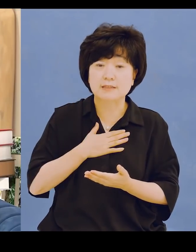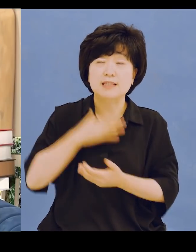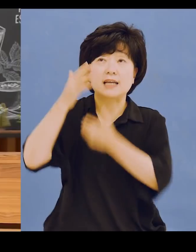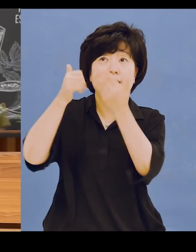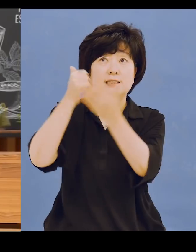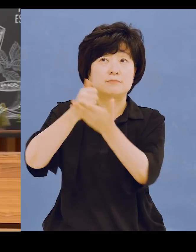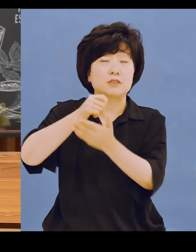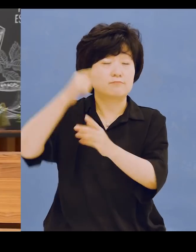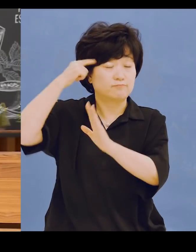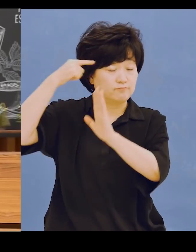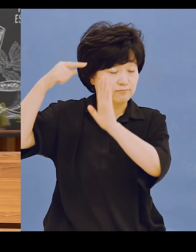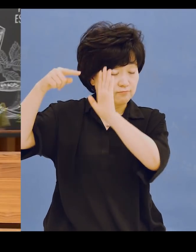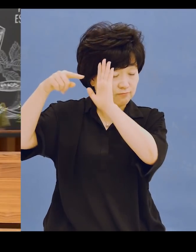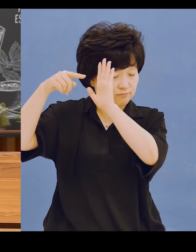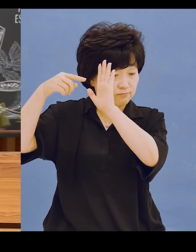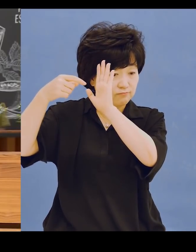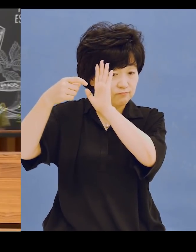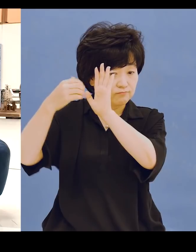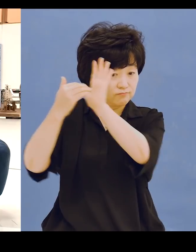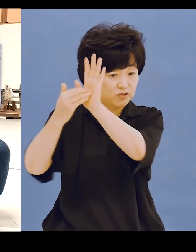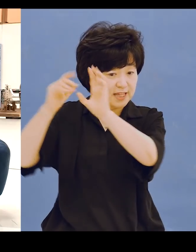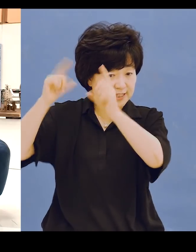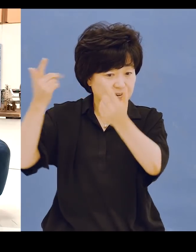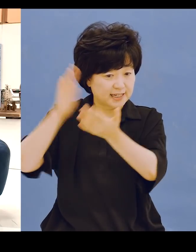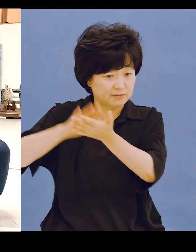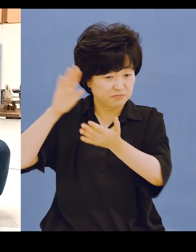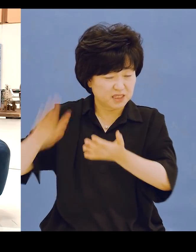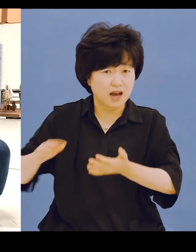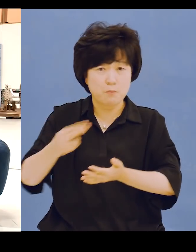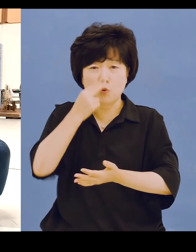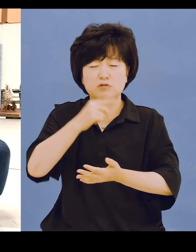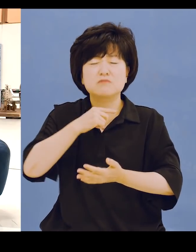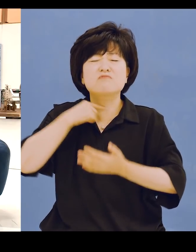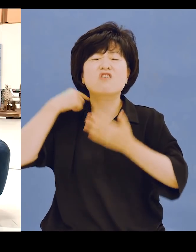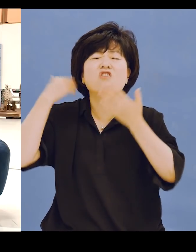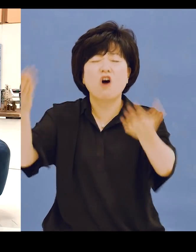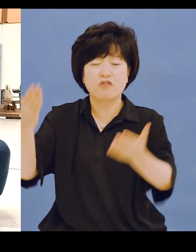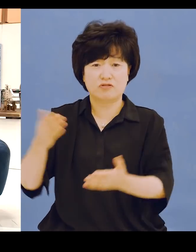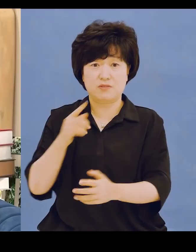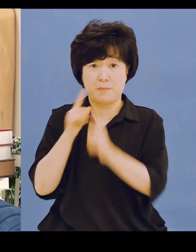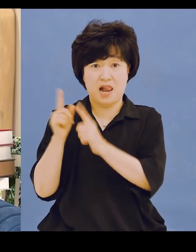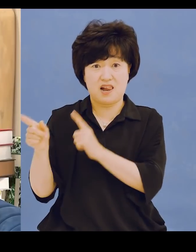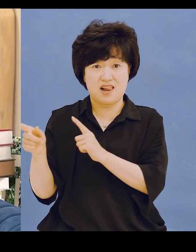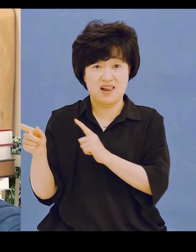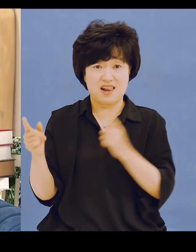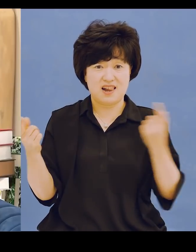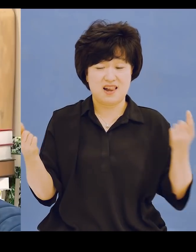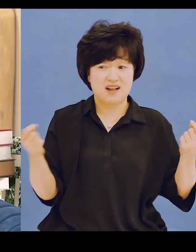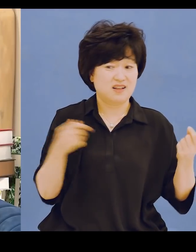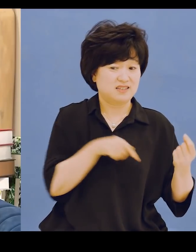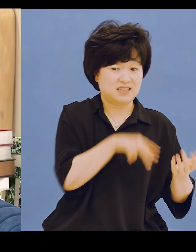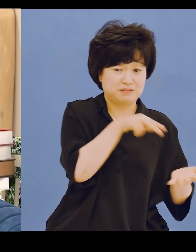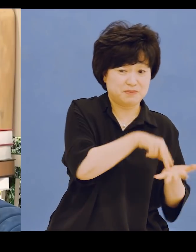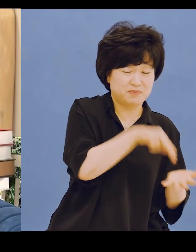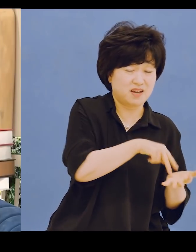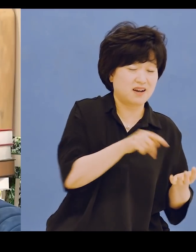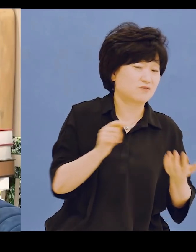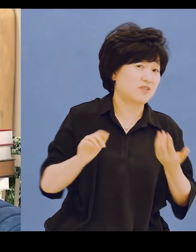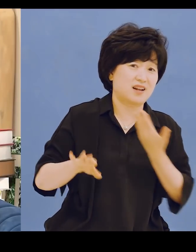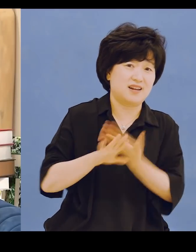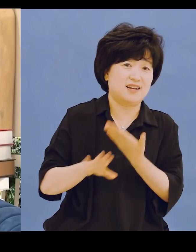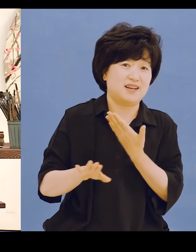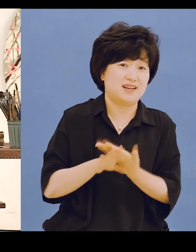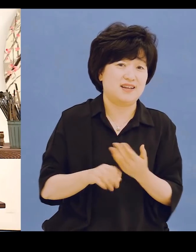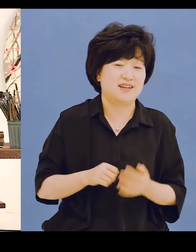합리화하는 데 쓰잖아요. 그래서 하나님 앞에 두 손 두 발을 다 들게. 그때 한 간증이 이거예요. I'm nothing. 나는